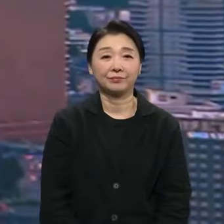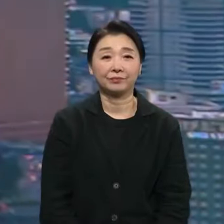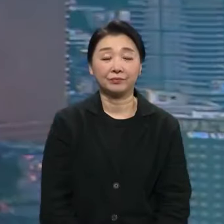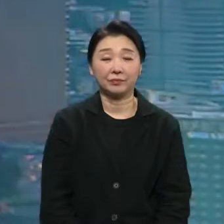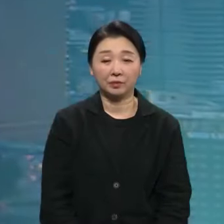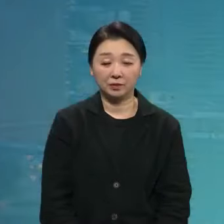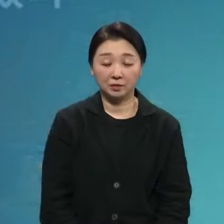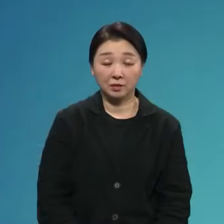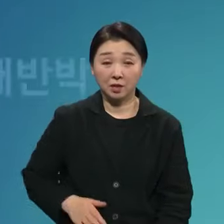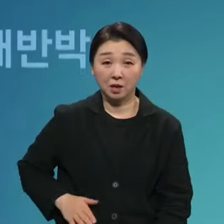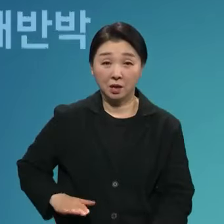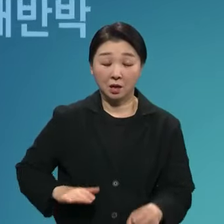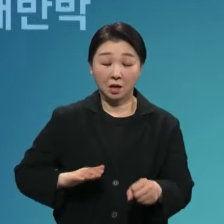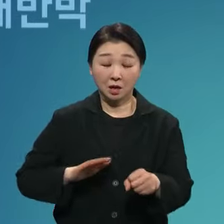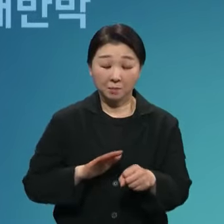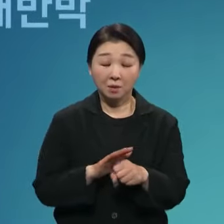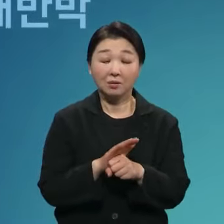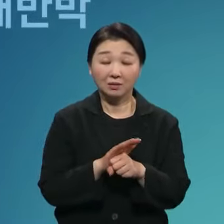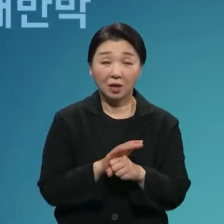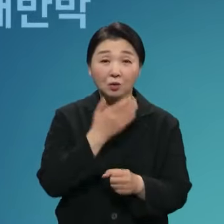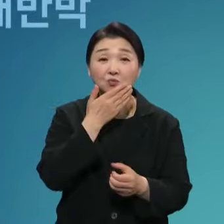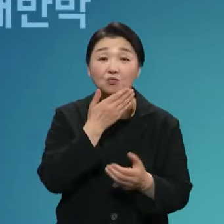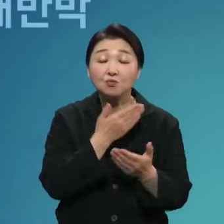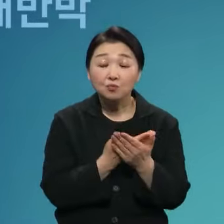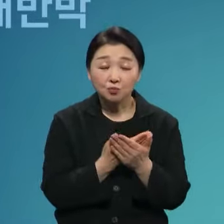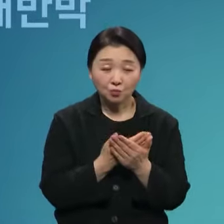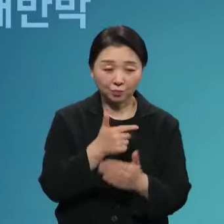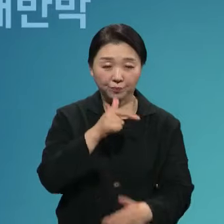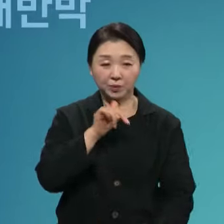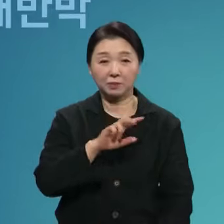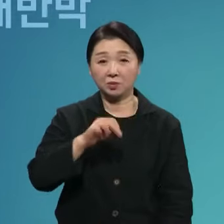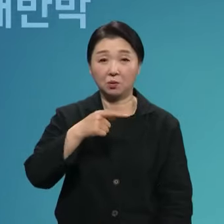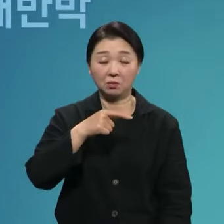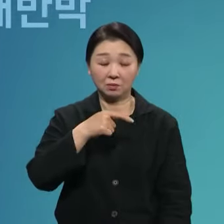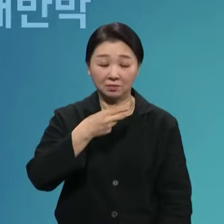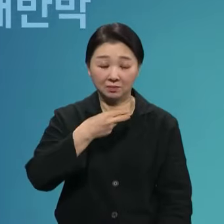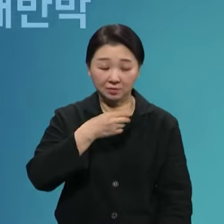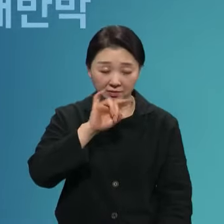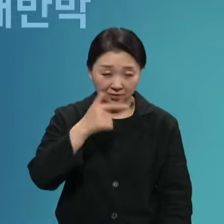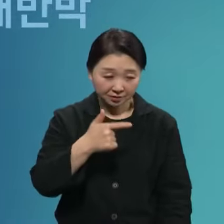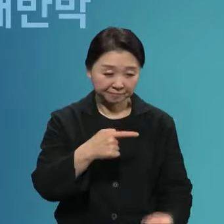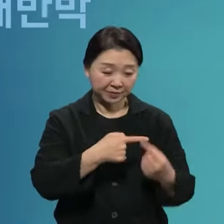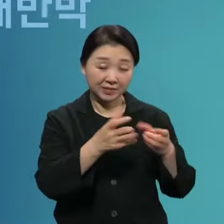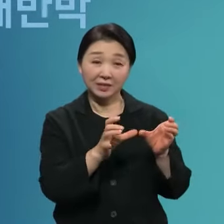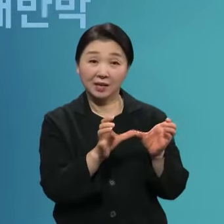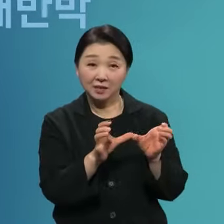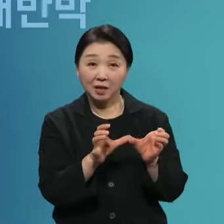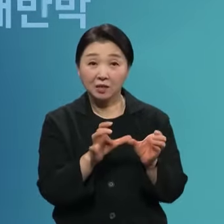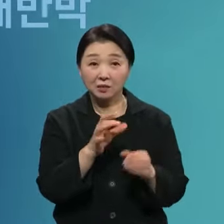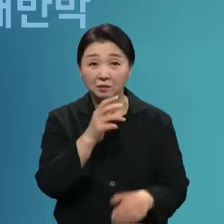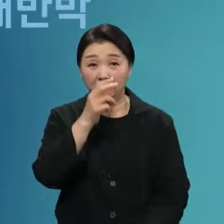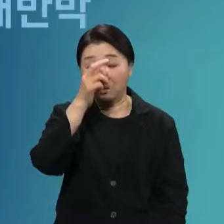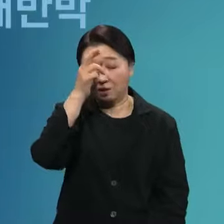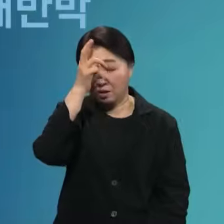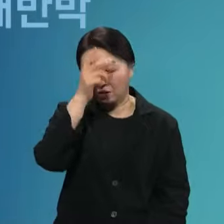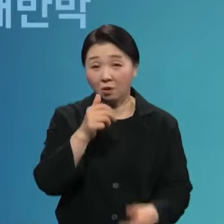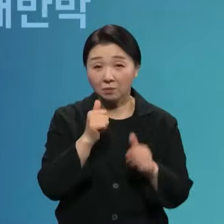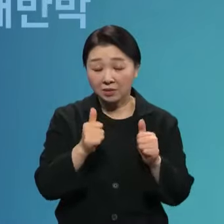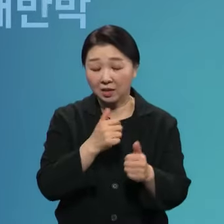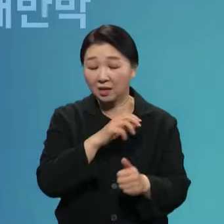해병대 최상병 사건의 핵심 인물인 임성근 전 해병대 1사단장이 경찰에 탄원서를 제출했습니다. 이